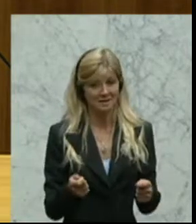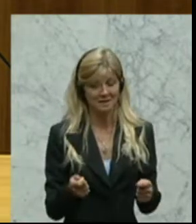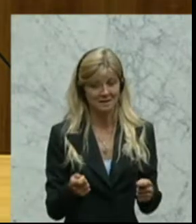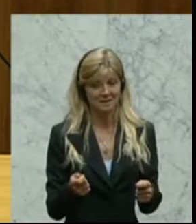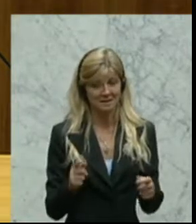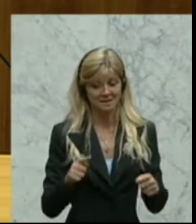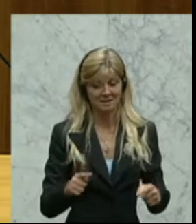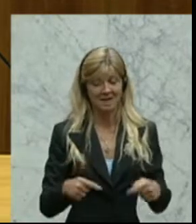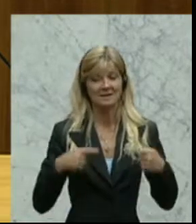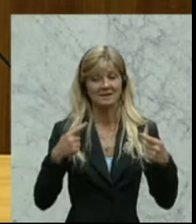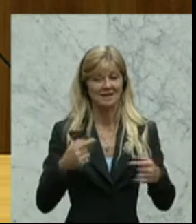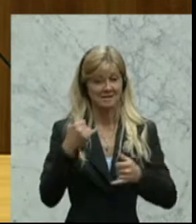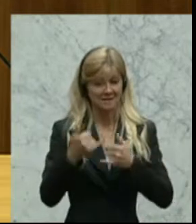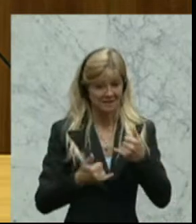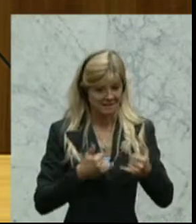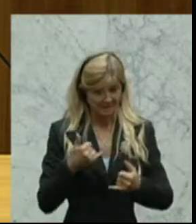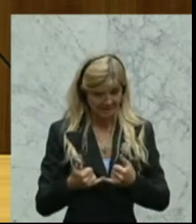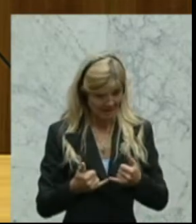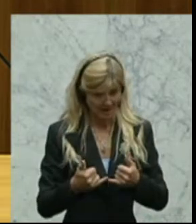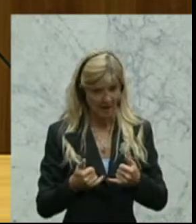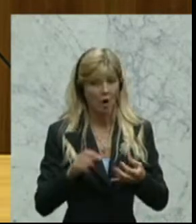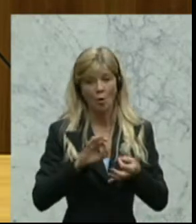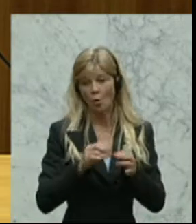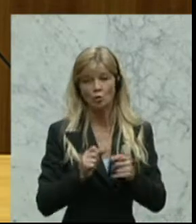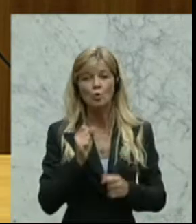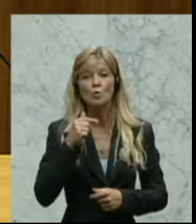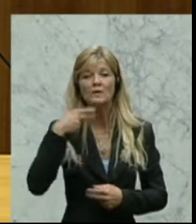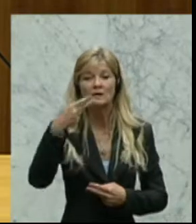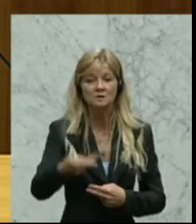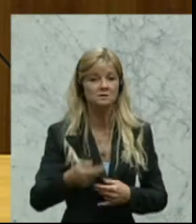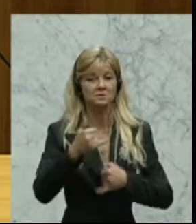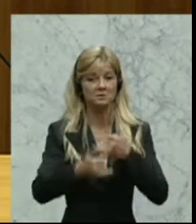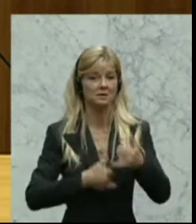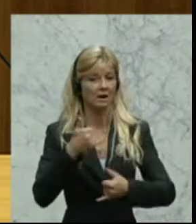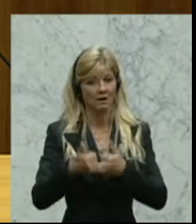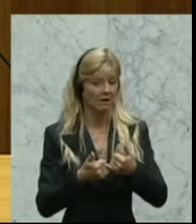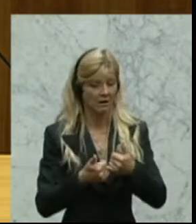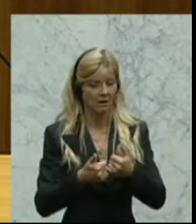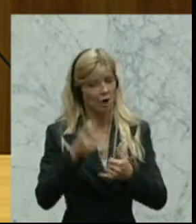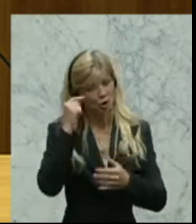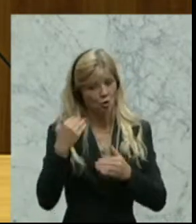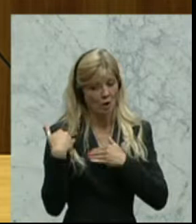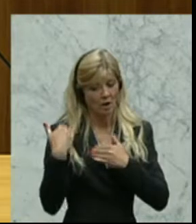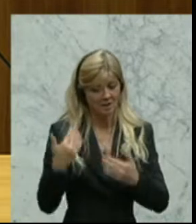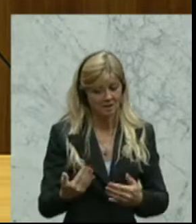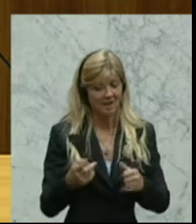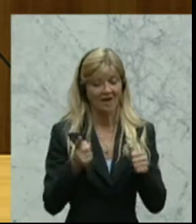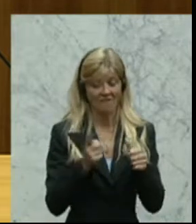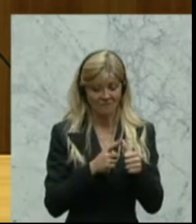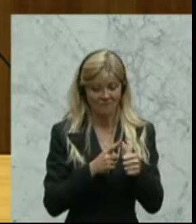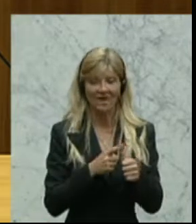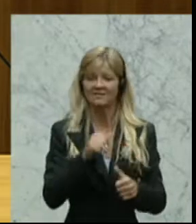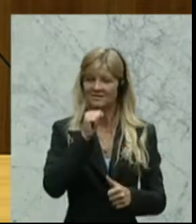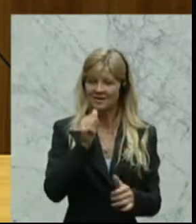Jahr geben, wenn nicht die Besteuerung von Vermögen in der einen oder anderen Form